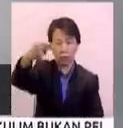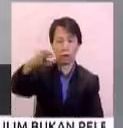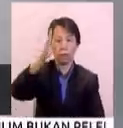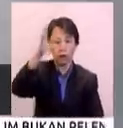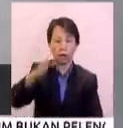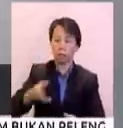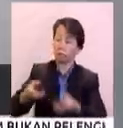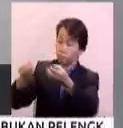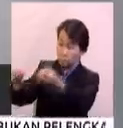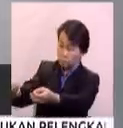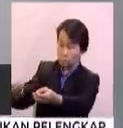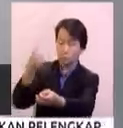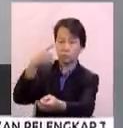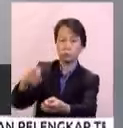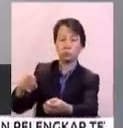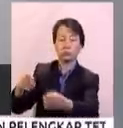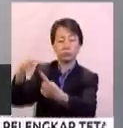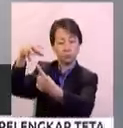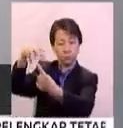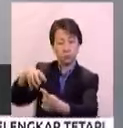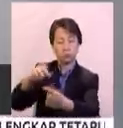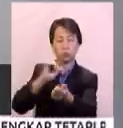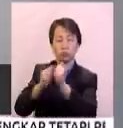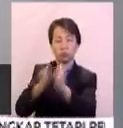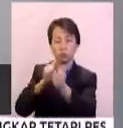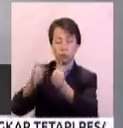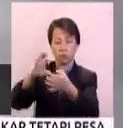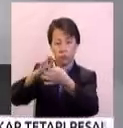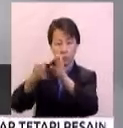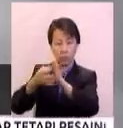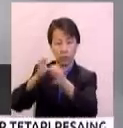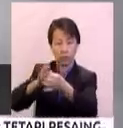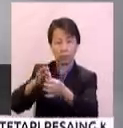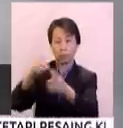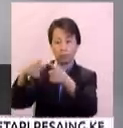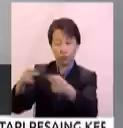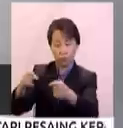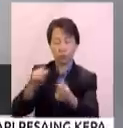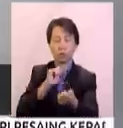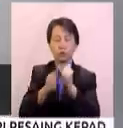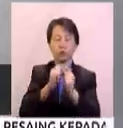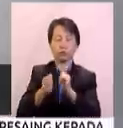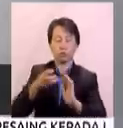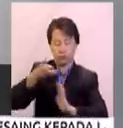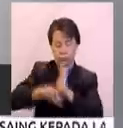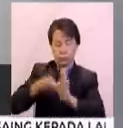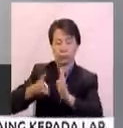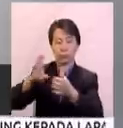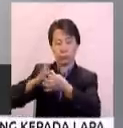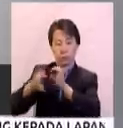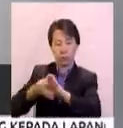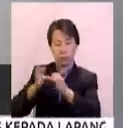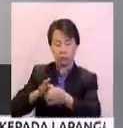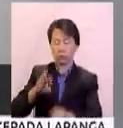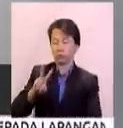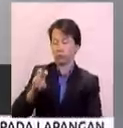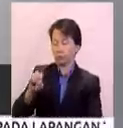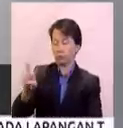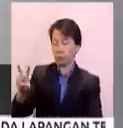bakal ditawarkan pada temasya Sukan Olimpik Tokyo 2020 dan Sukan Paralimpik Tokyo 2020.